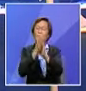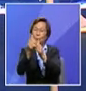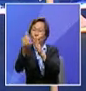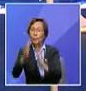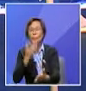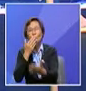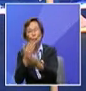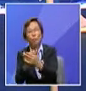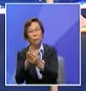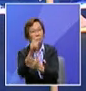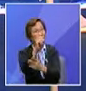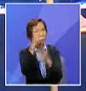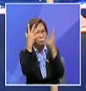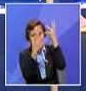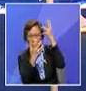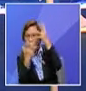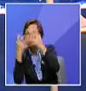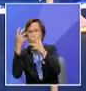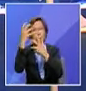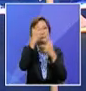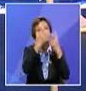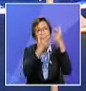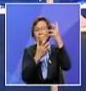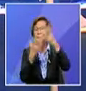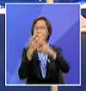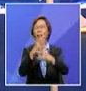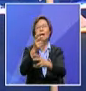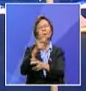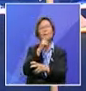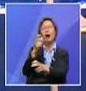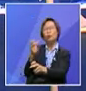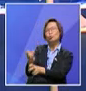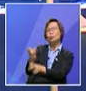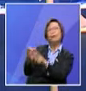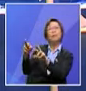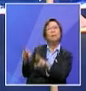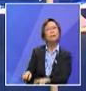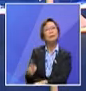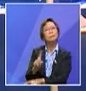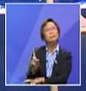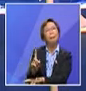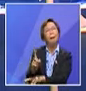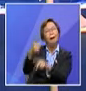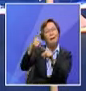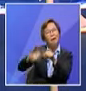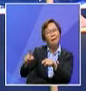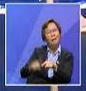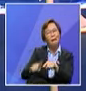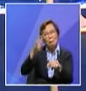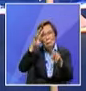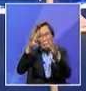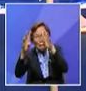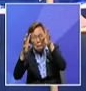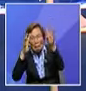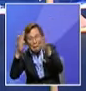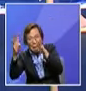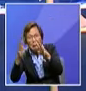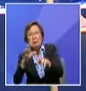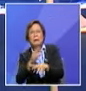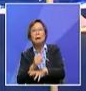dan tidak mengelirukan serta tidak menyusahkan rakyat dengan berbagai rekaan dan usaha